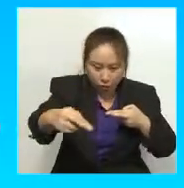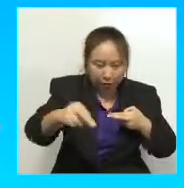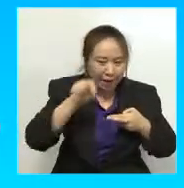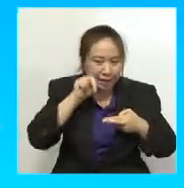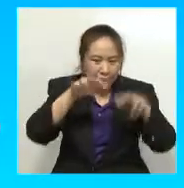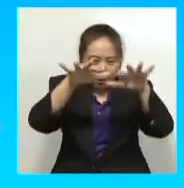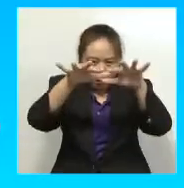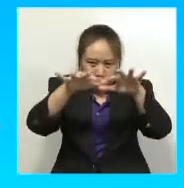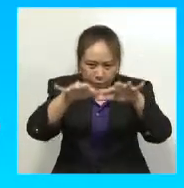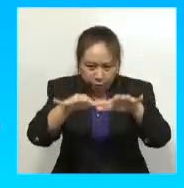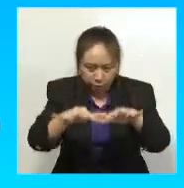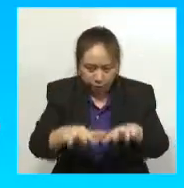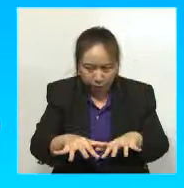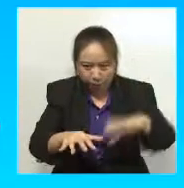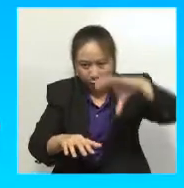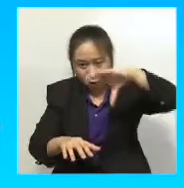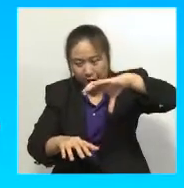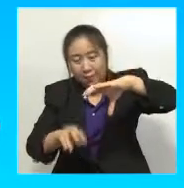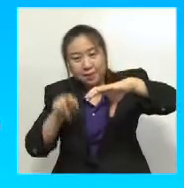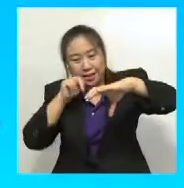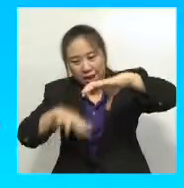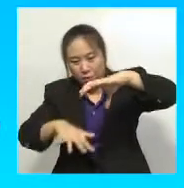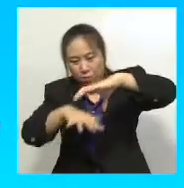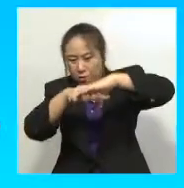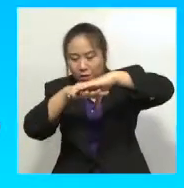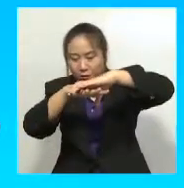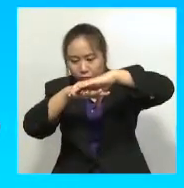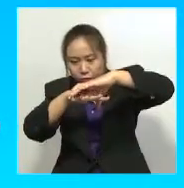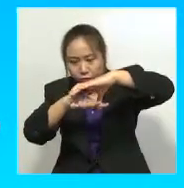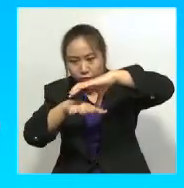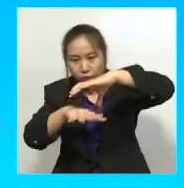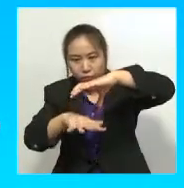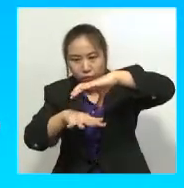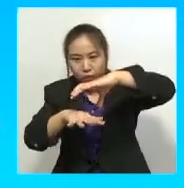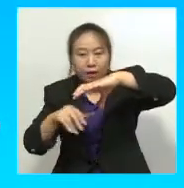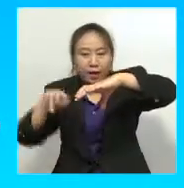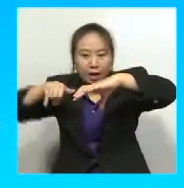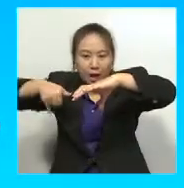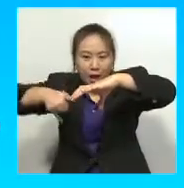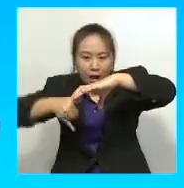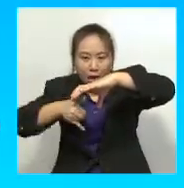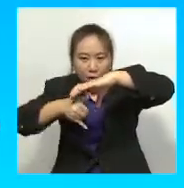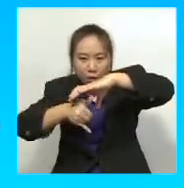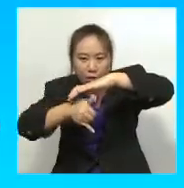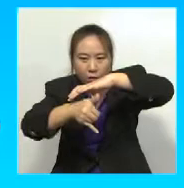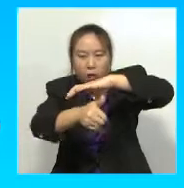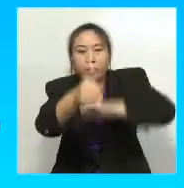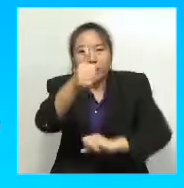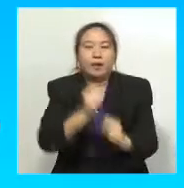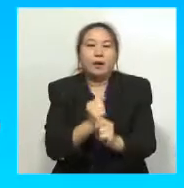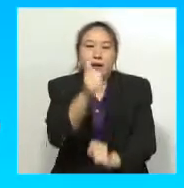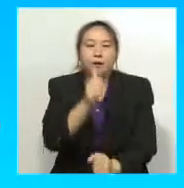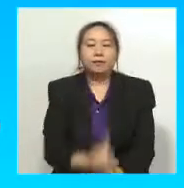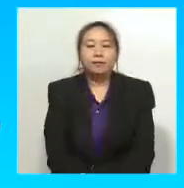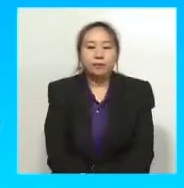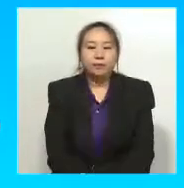ได้ให้มีช่องว่างระหว่างเพดานกับน้ำให้เขามีช่องว่างบ้างตรงนั้นแล้วเขาก็สามารถจะทำงานได้พูดคุย